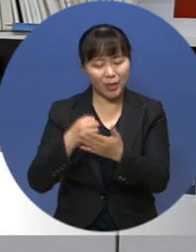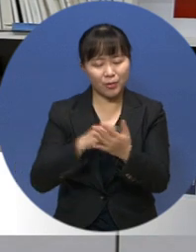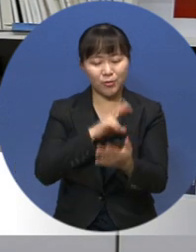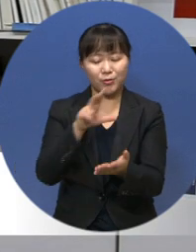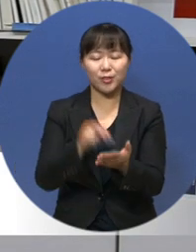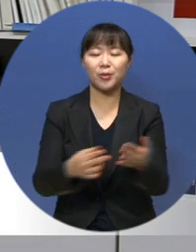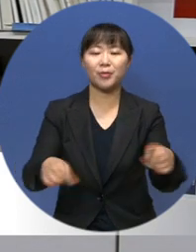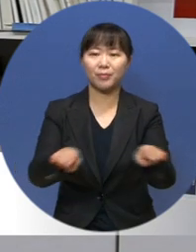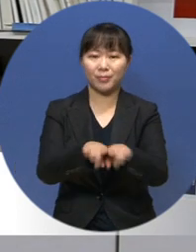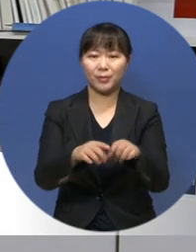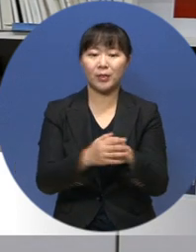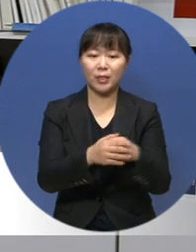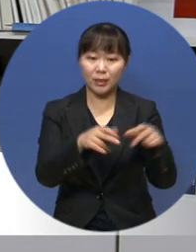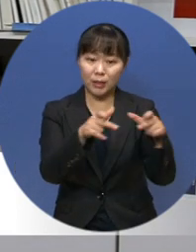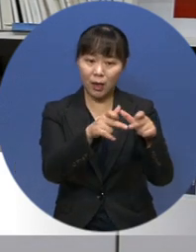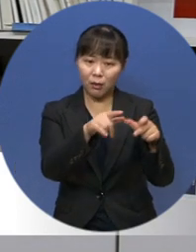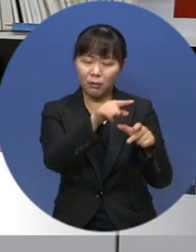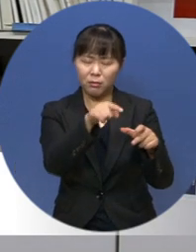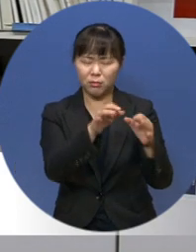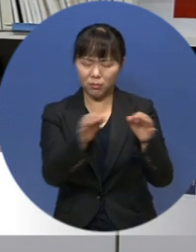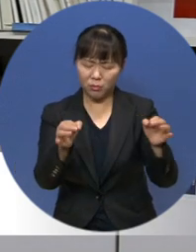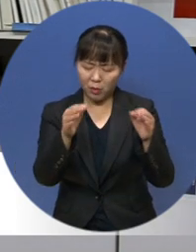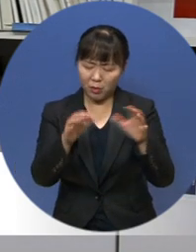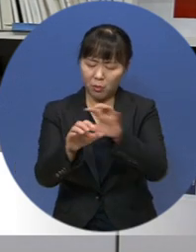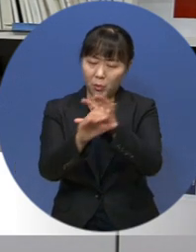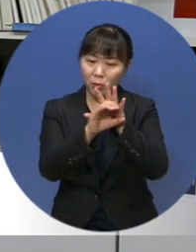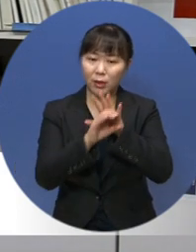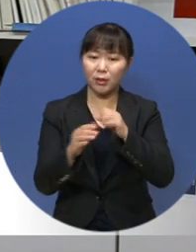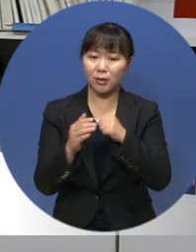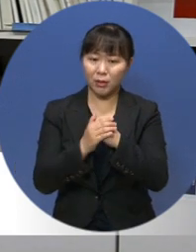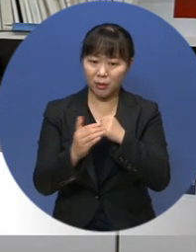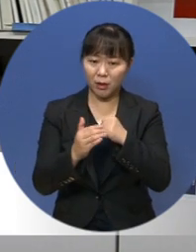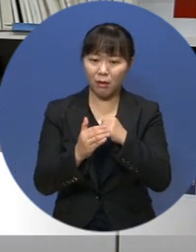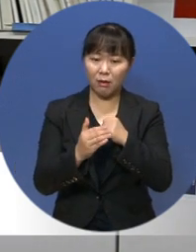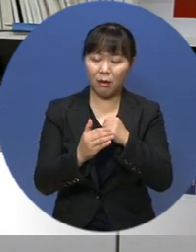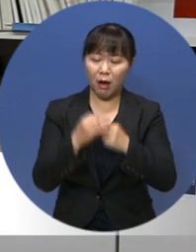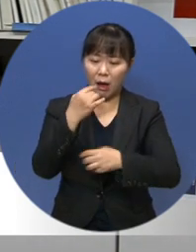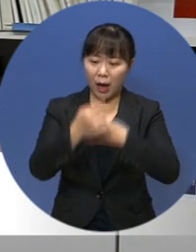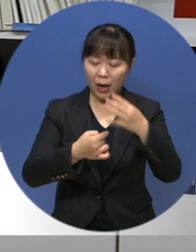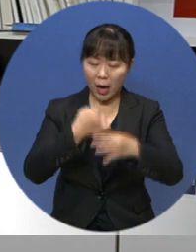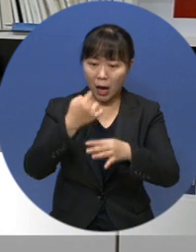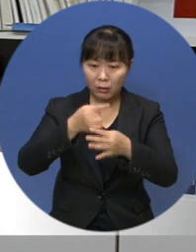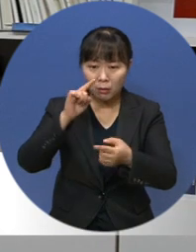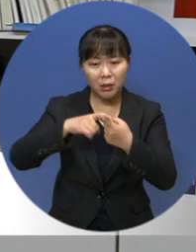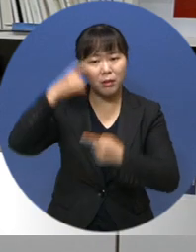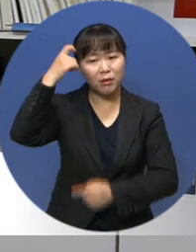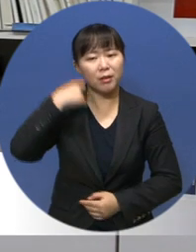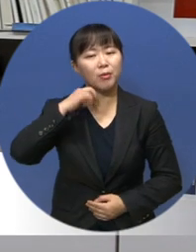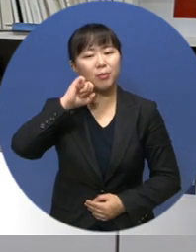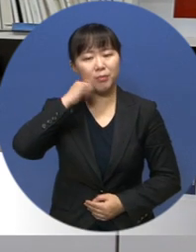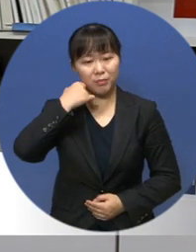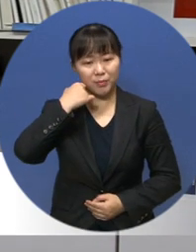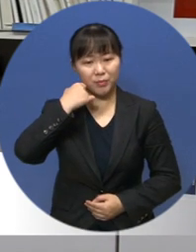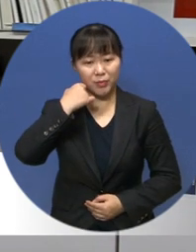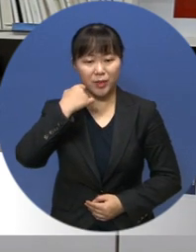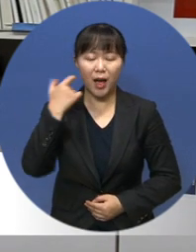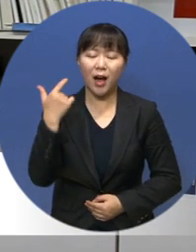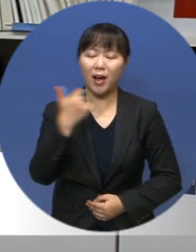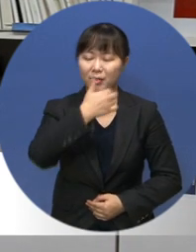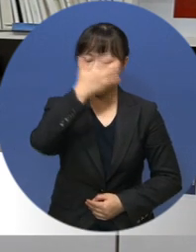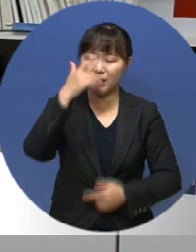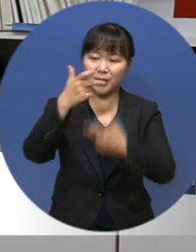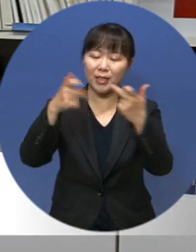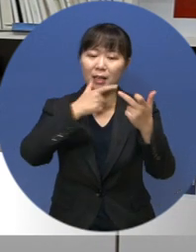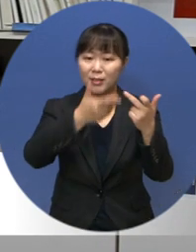했습니다. 장애인들이 그동안 코로나 때문에 가을을 느끼기도 힘들었고